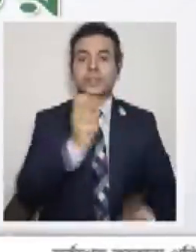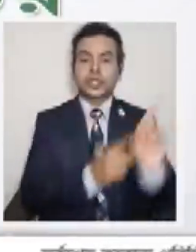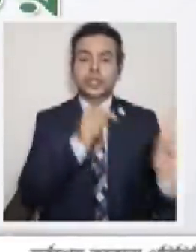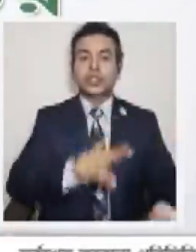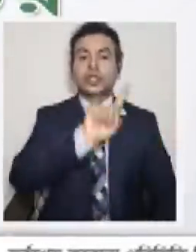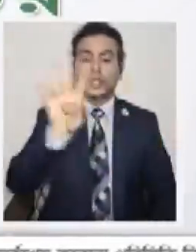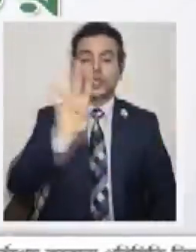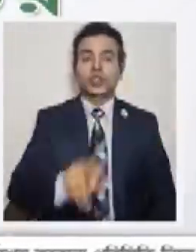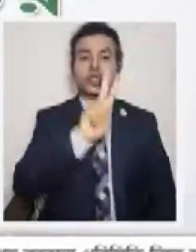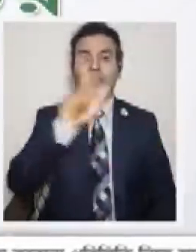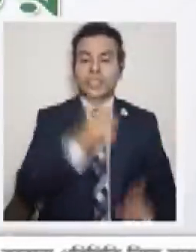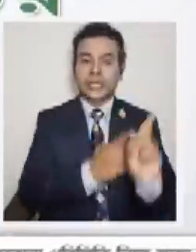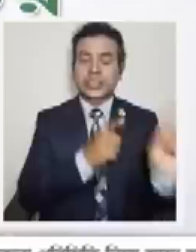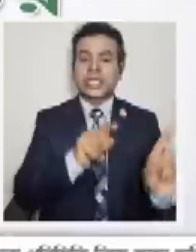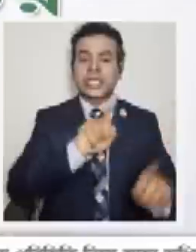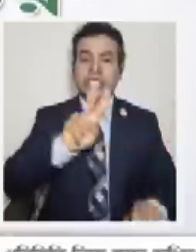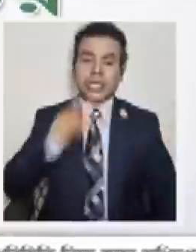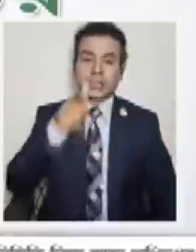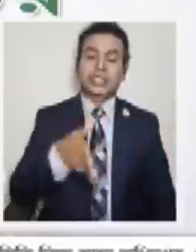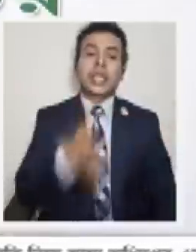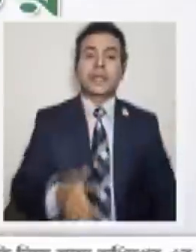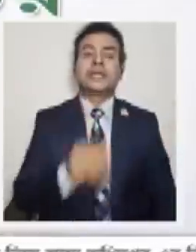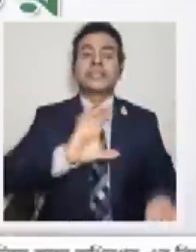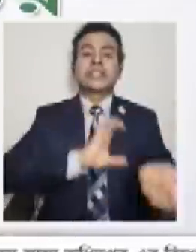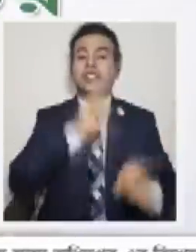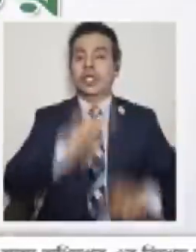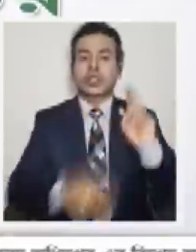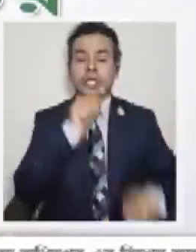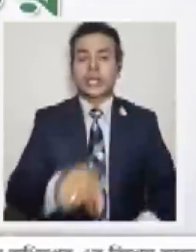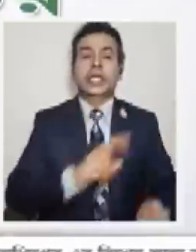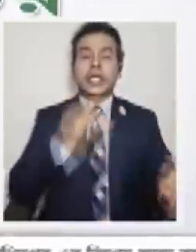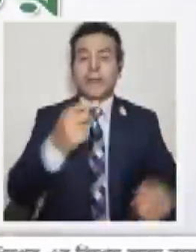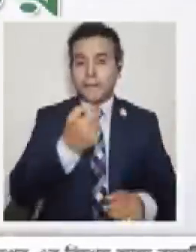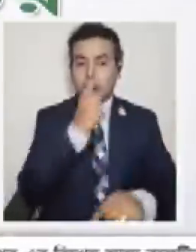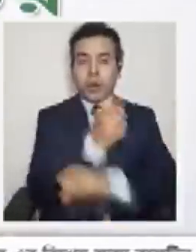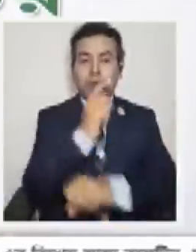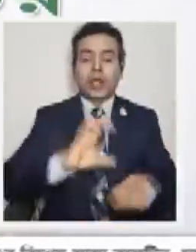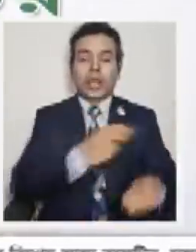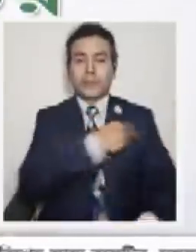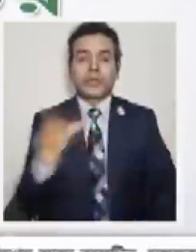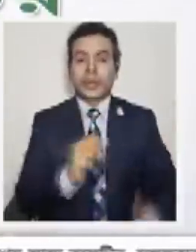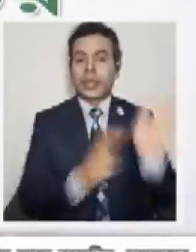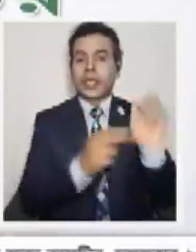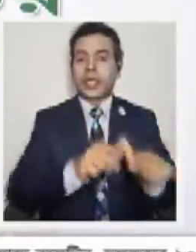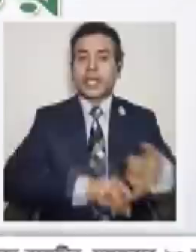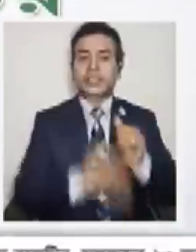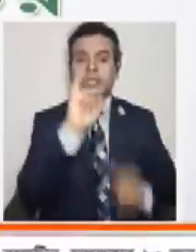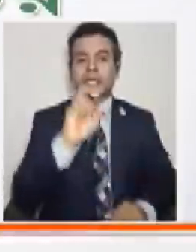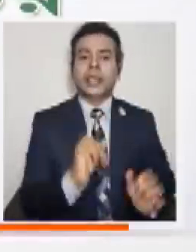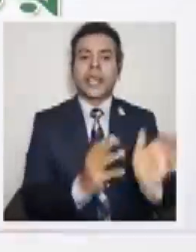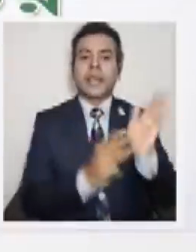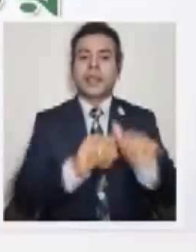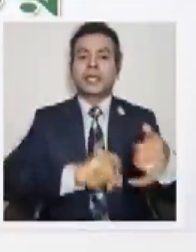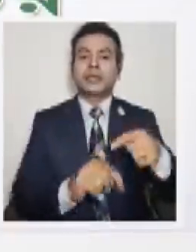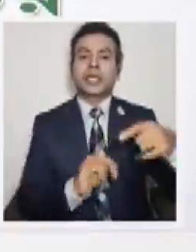আসসালামু আলাইকুম। আজ 23 জুন 2020, নয় আষাঢ়, 1427। স্বাস্থ্য অধিদপ্তর থেকে আমি অধ্যাপক ডাক্তার